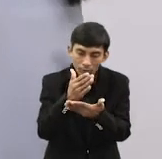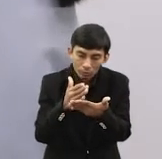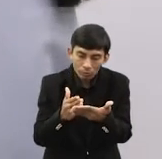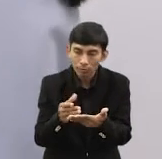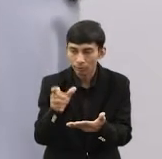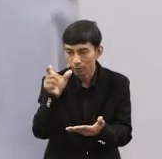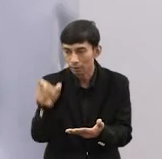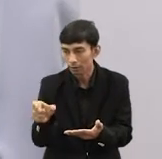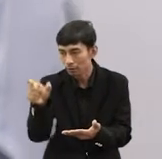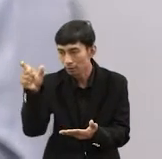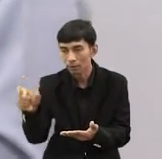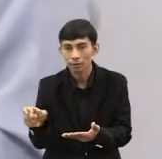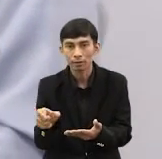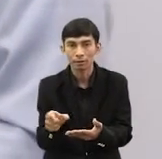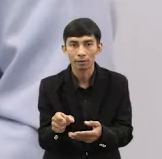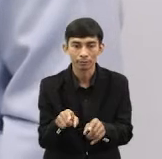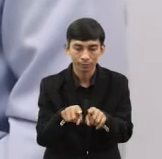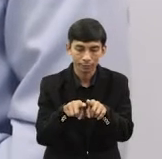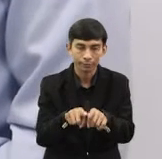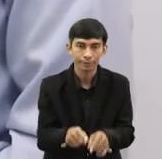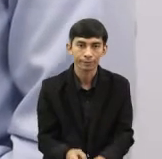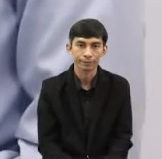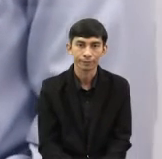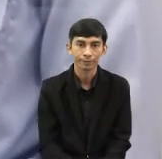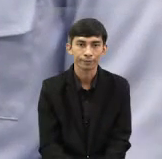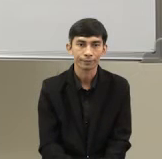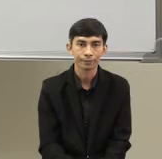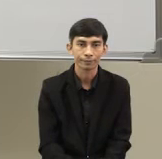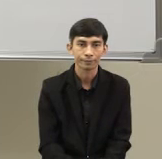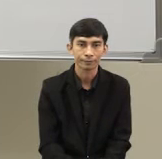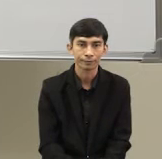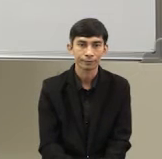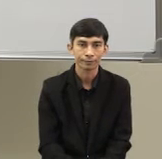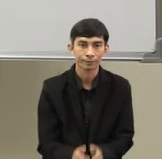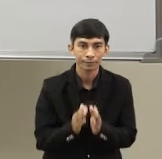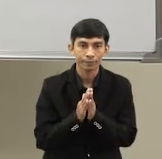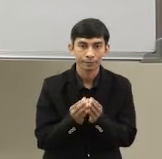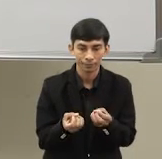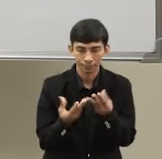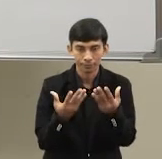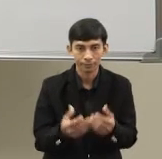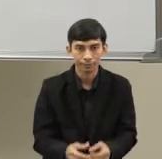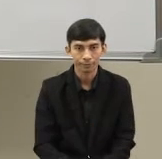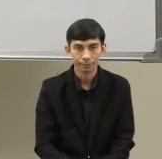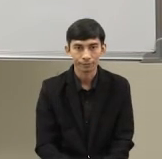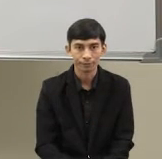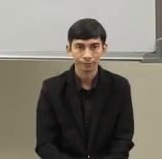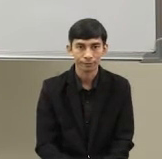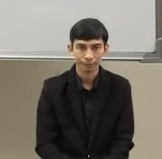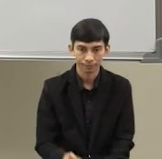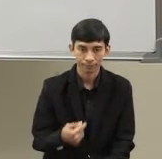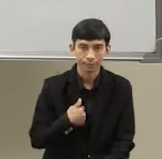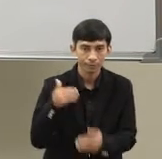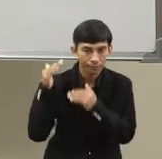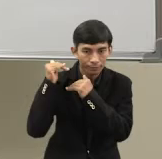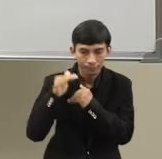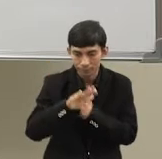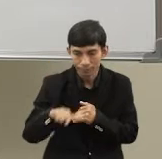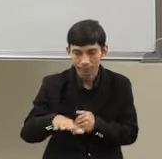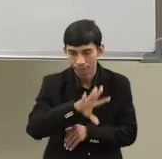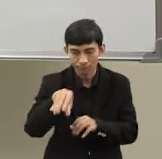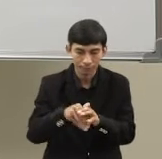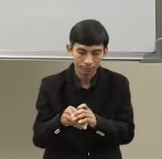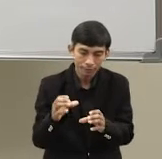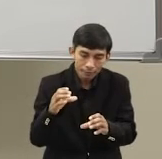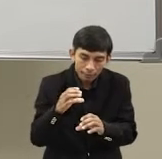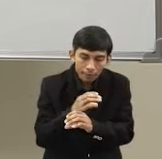còn đã lấy trời tam tung máu hay còn đỏ chà còn tràn nè kêu sang khâm tha con con kẹn này hay nè chà